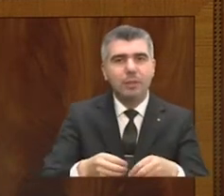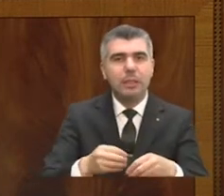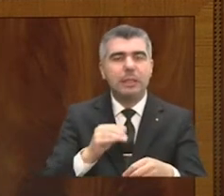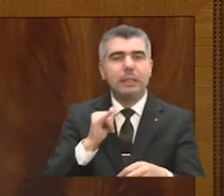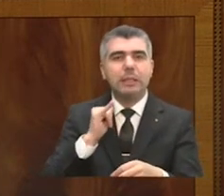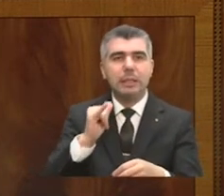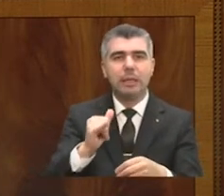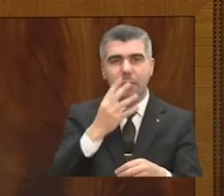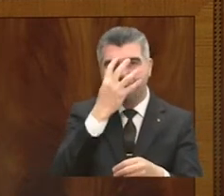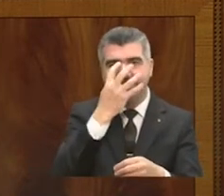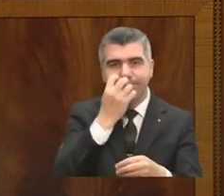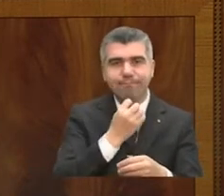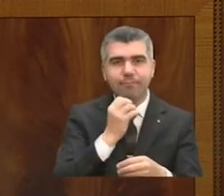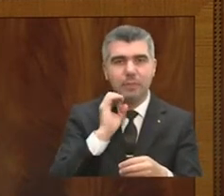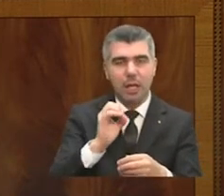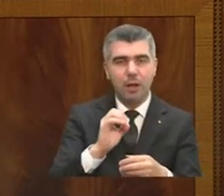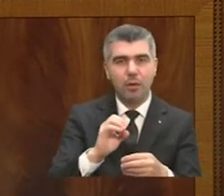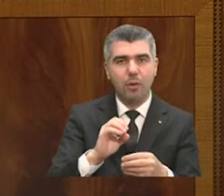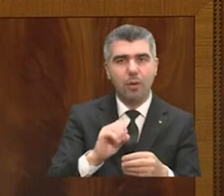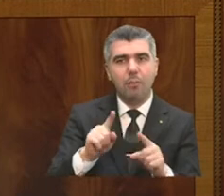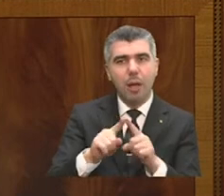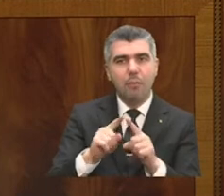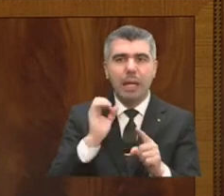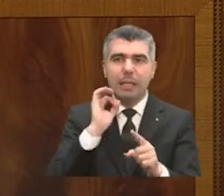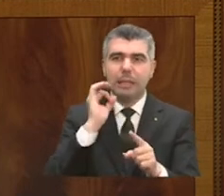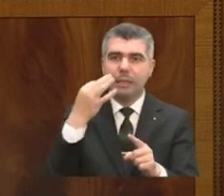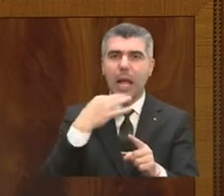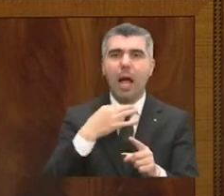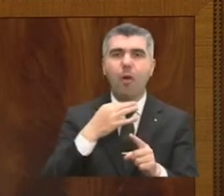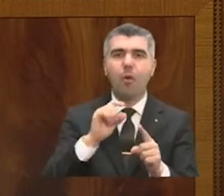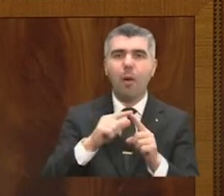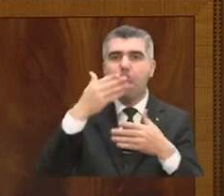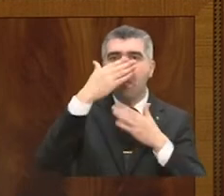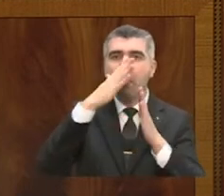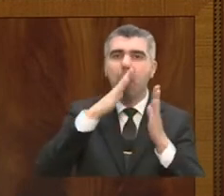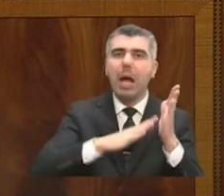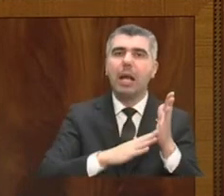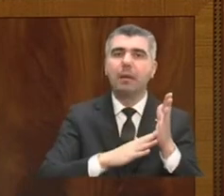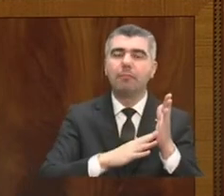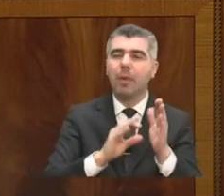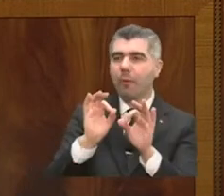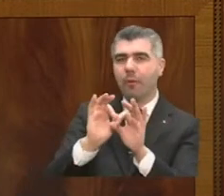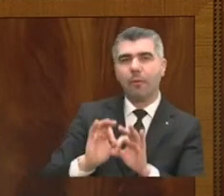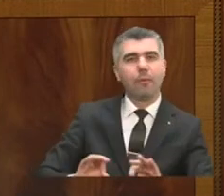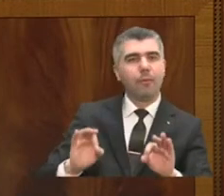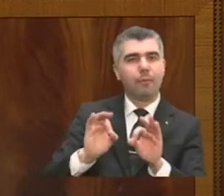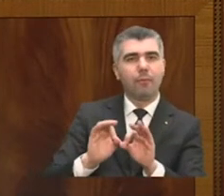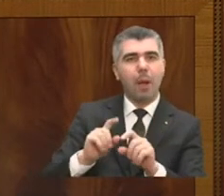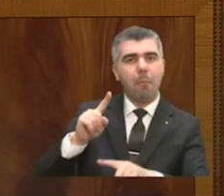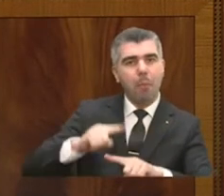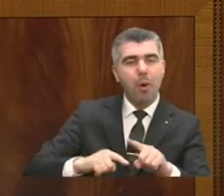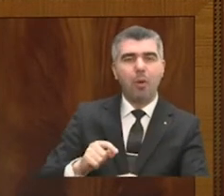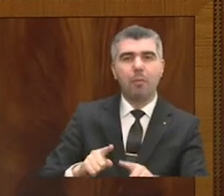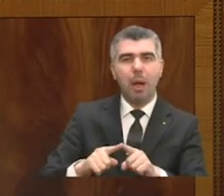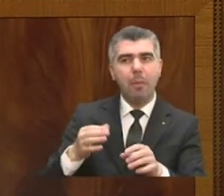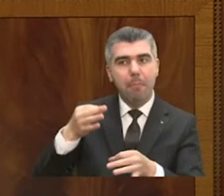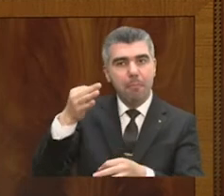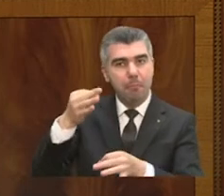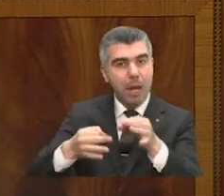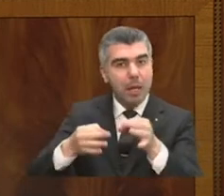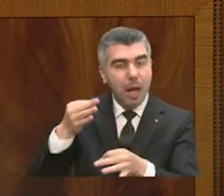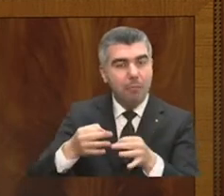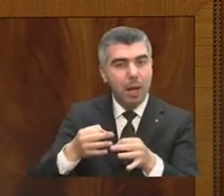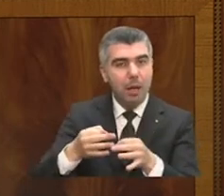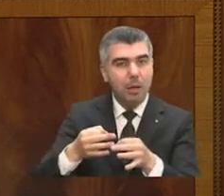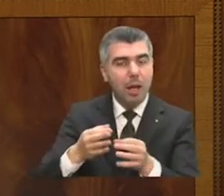de ces tentatives qui sont en fait autant d'ingérences dans les affaires intérieures du